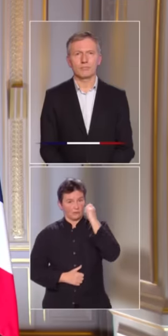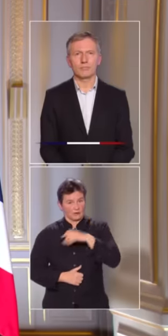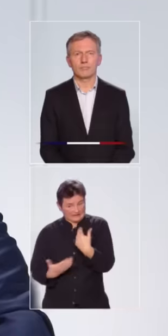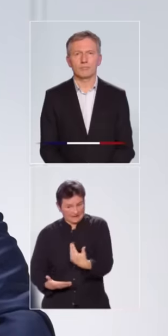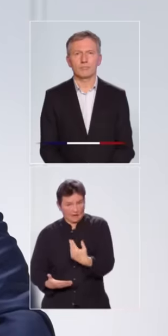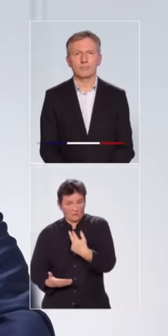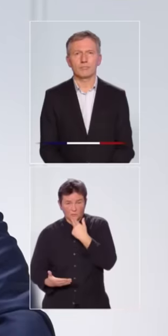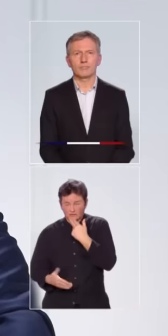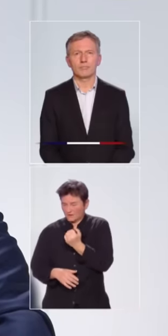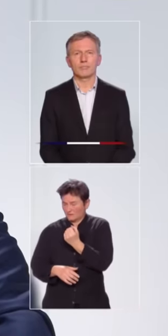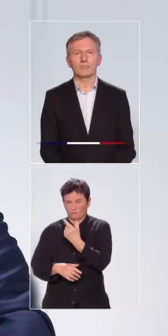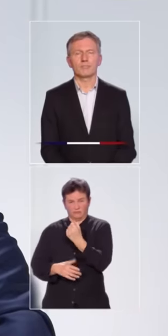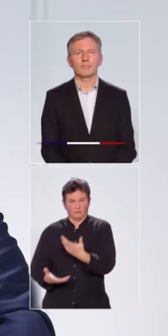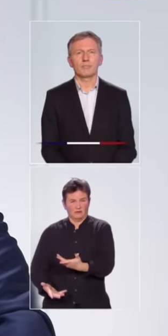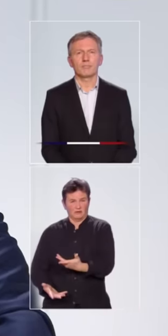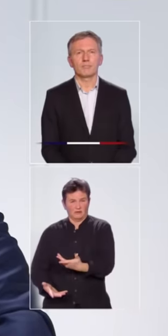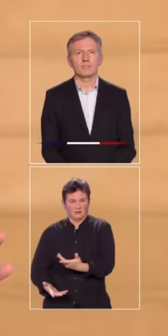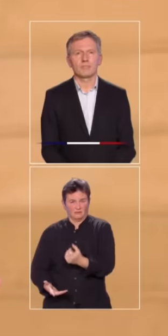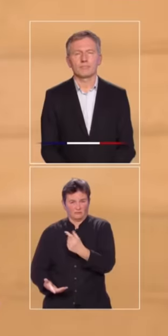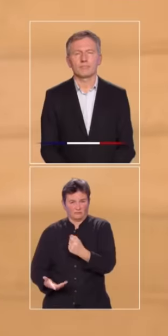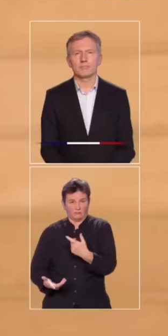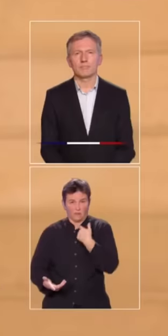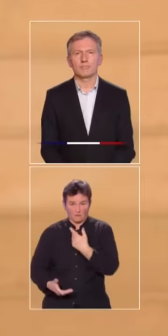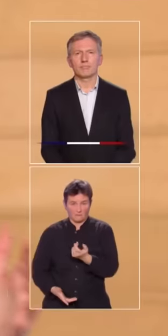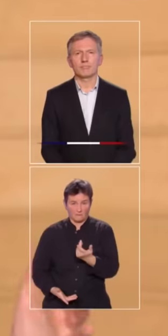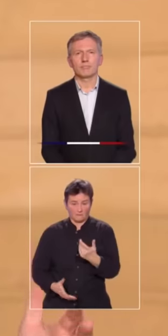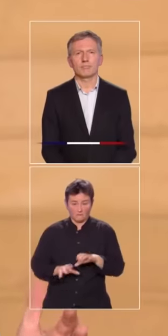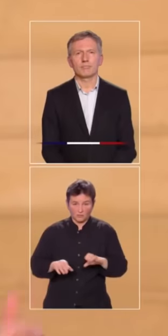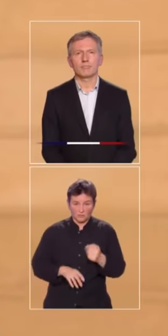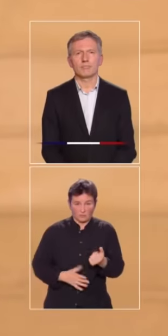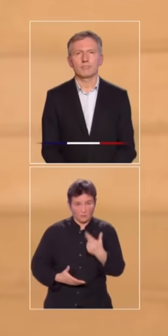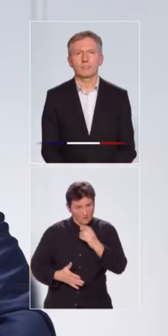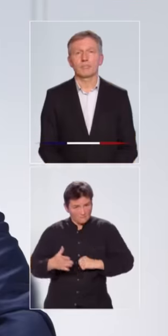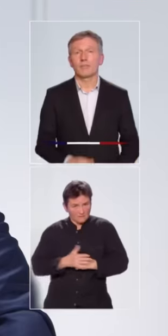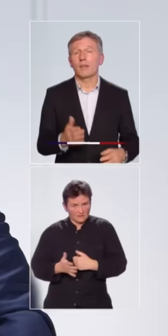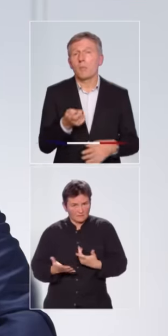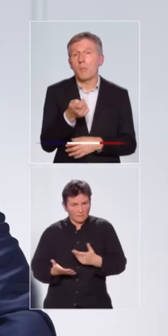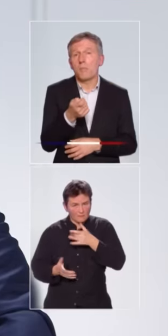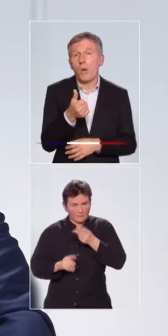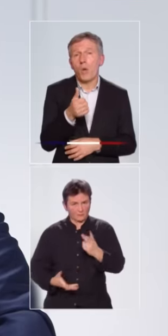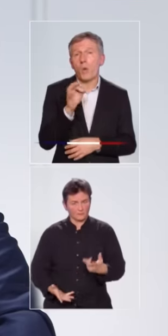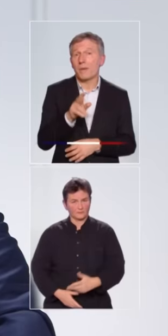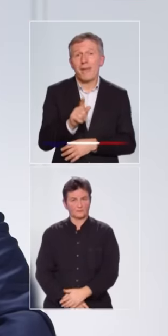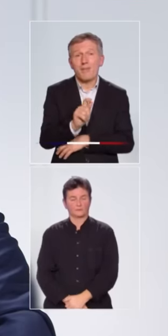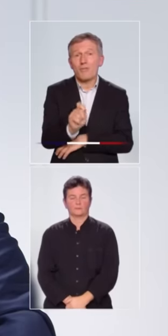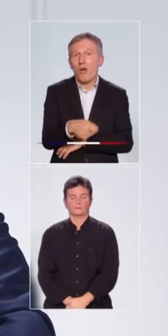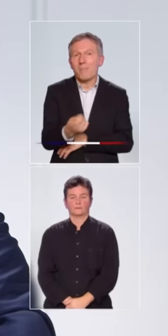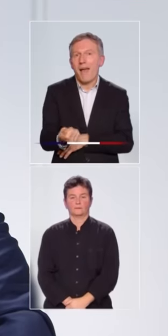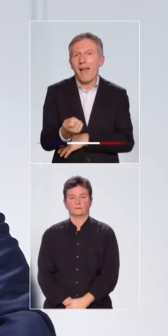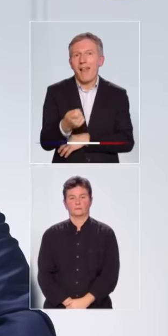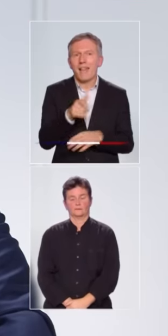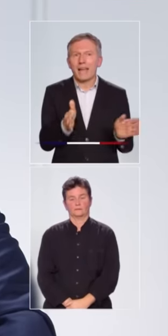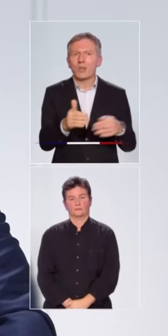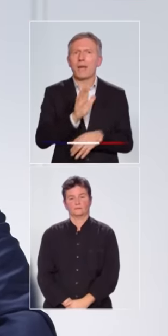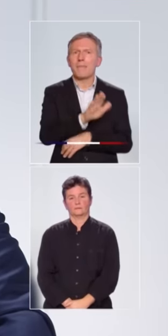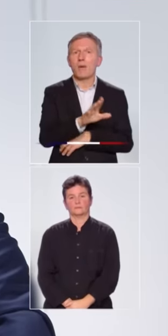utilisent en quelques minutes. C'est très modeste. Est-ce le maximum que nous puissions faire ? C'est modeste et c'est assez normal pour ce qui est de ces catégories,